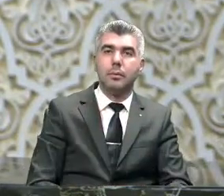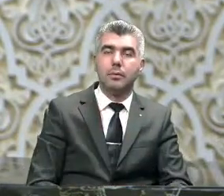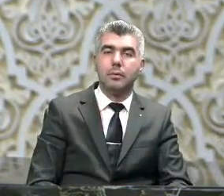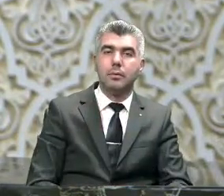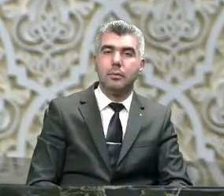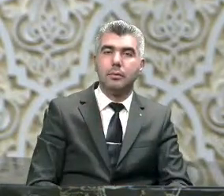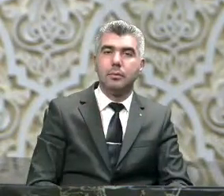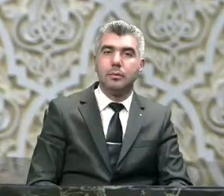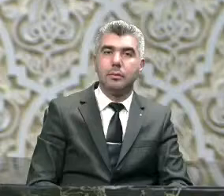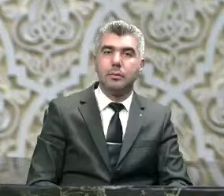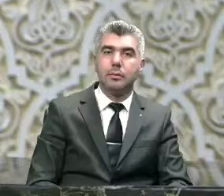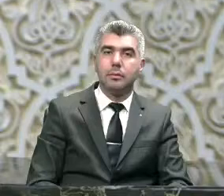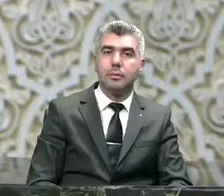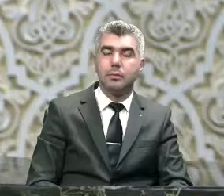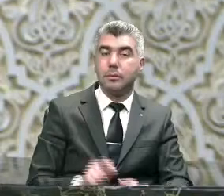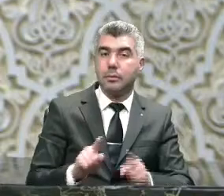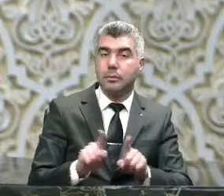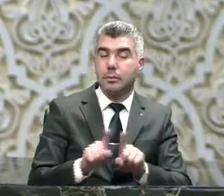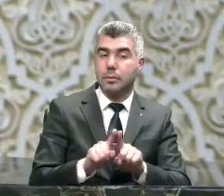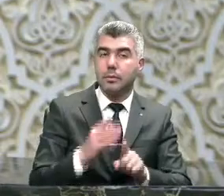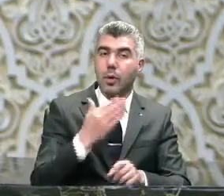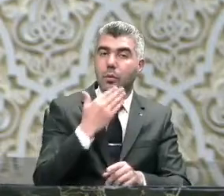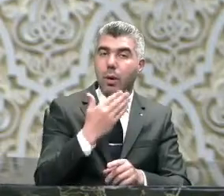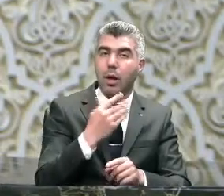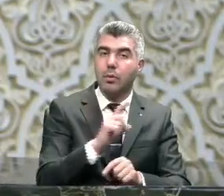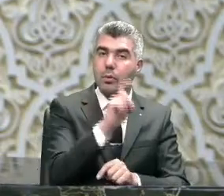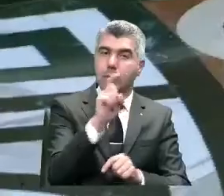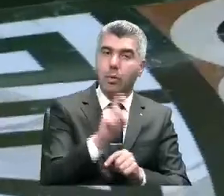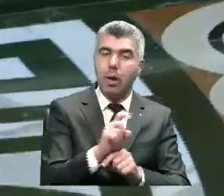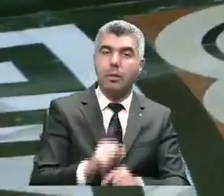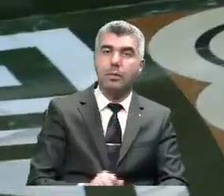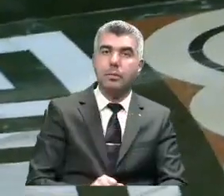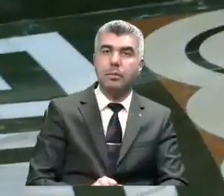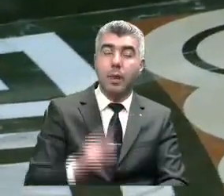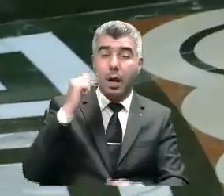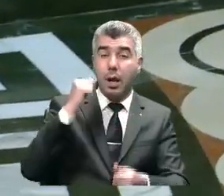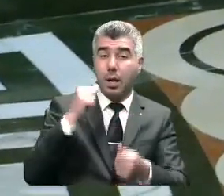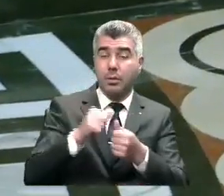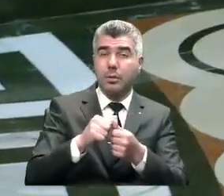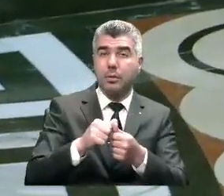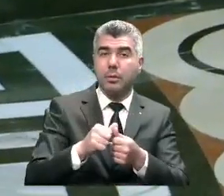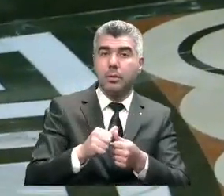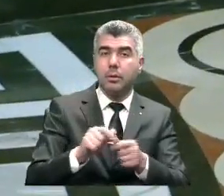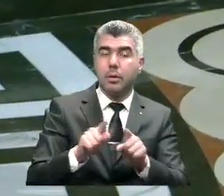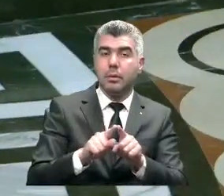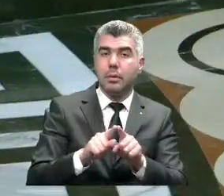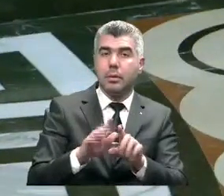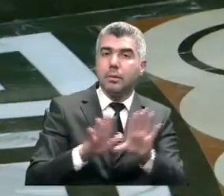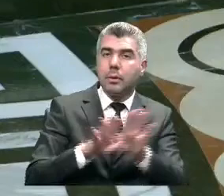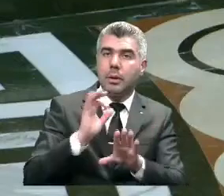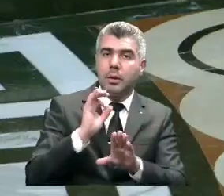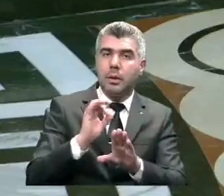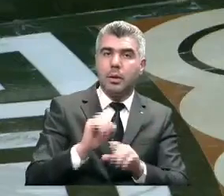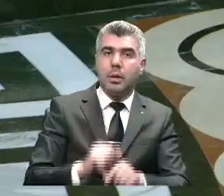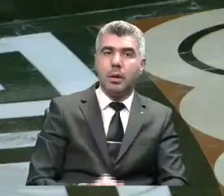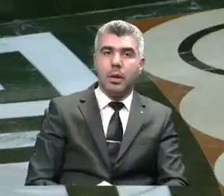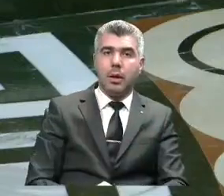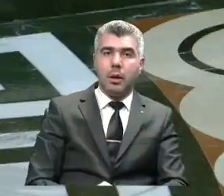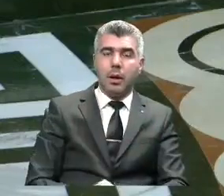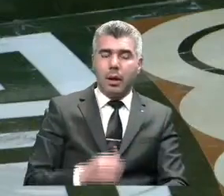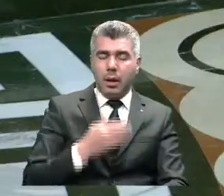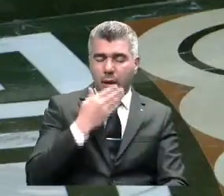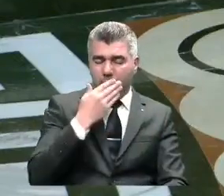بغيت نشكركم على هذا السؤال. خصنا نذكروا اولا ان تدبير الكوارث الطبيعيه من ضمنها